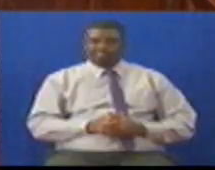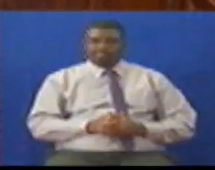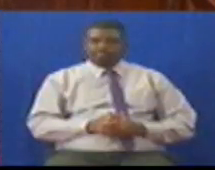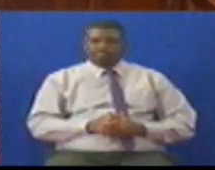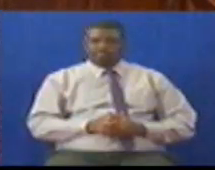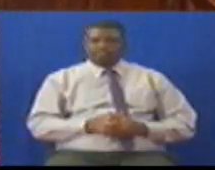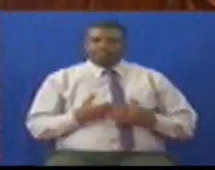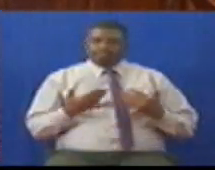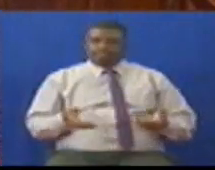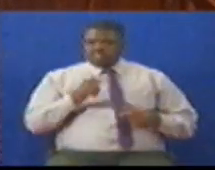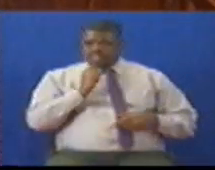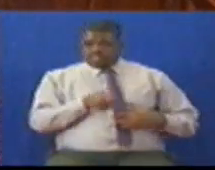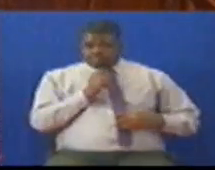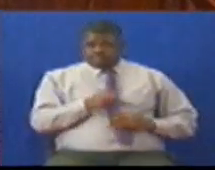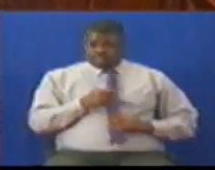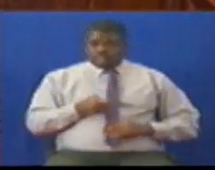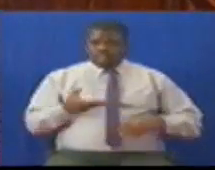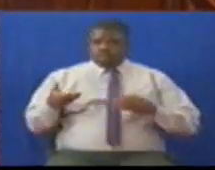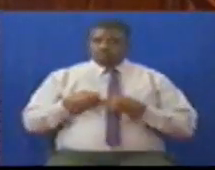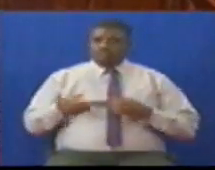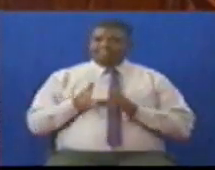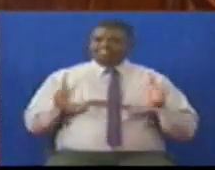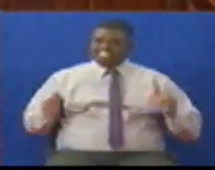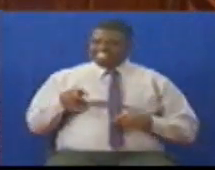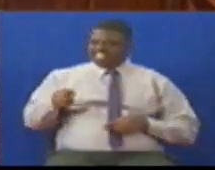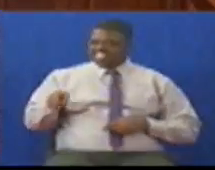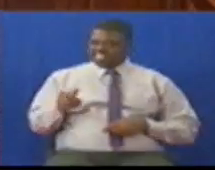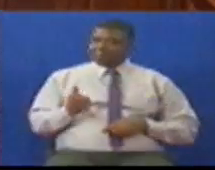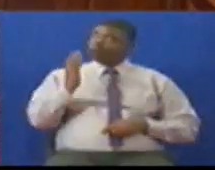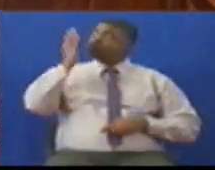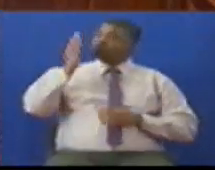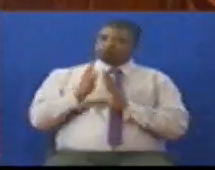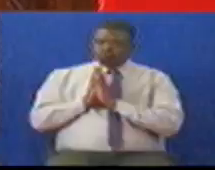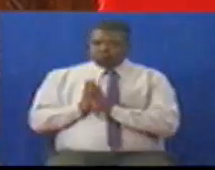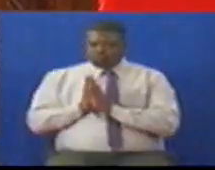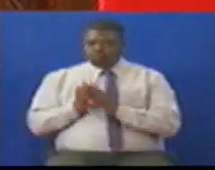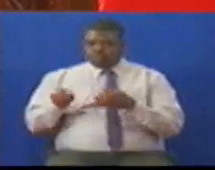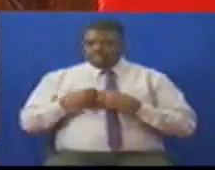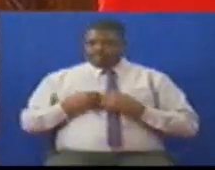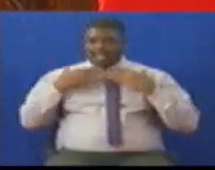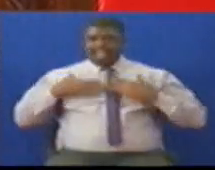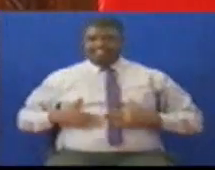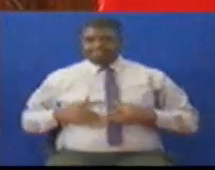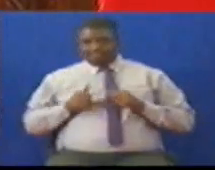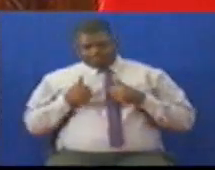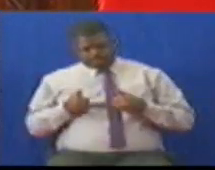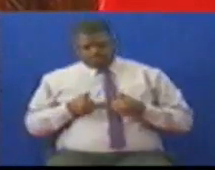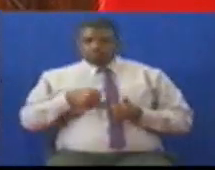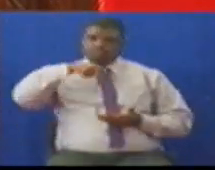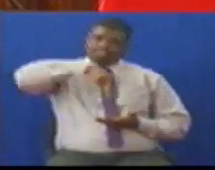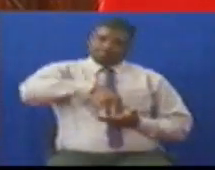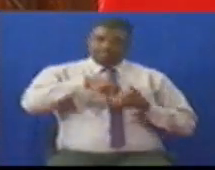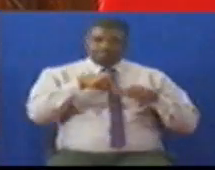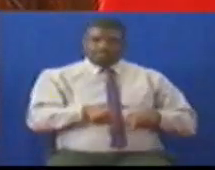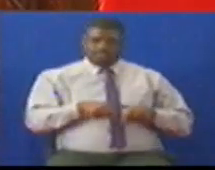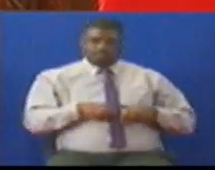Mheshimiwa Speaker, kwa heshima kubwa napenda kuchukua nafasi hii kumshukuru Mungu kwa kunipa afya njema na kuniwezesha kusimama mbele ya bunge hili kutoa maoni